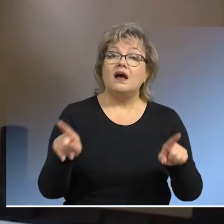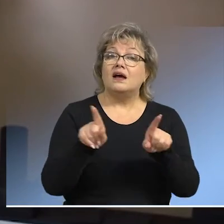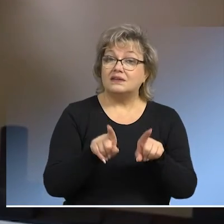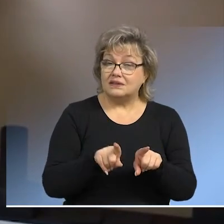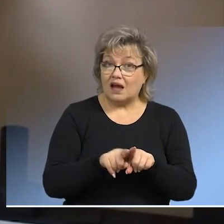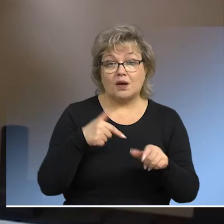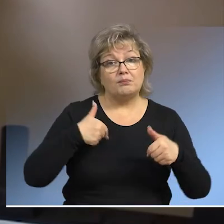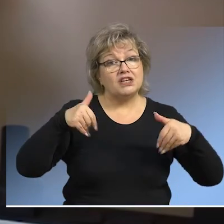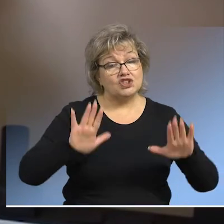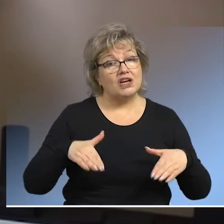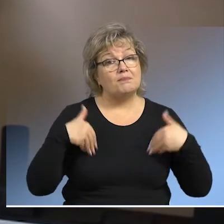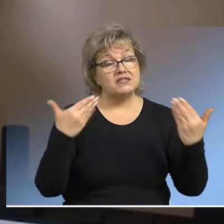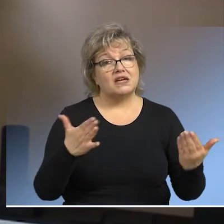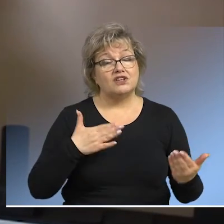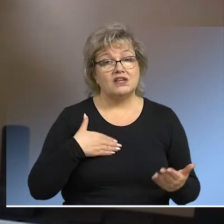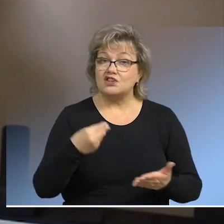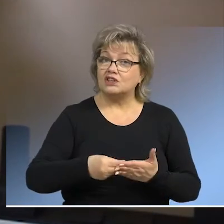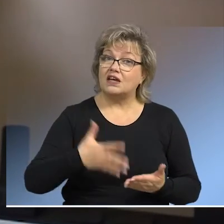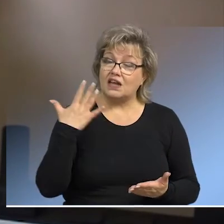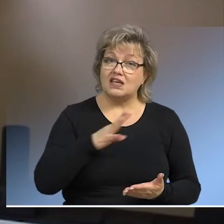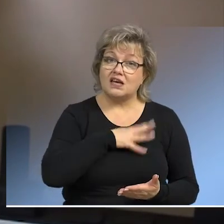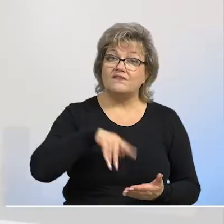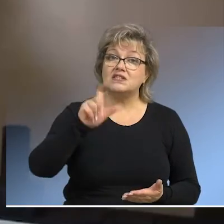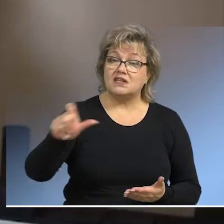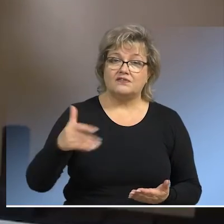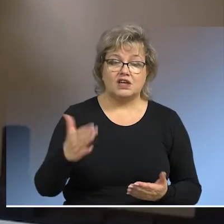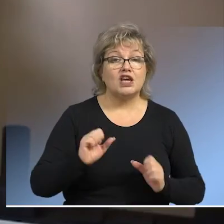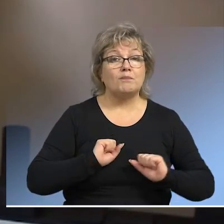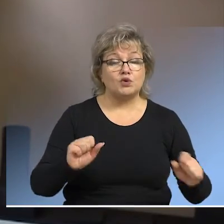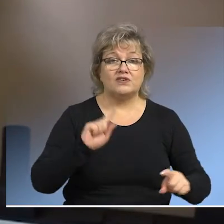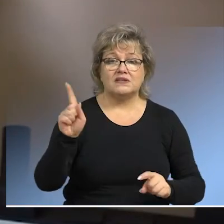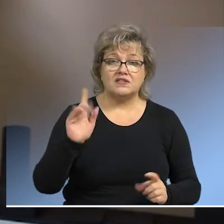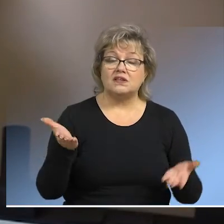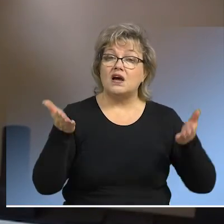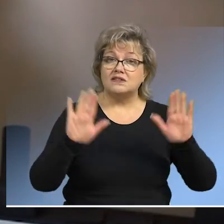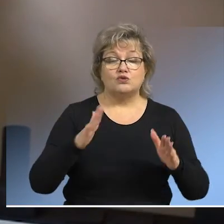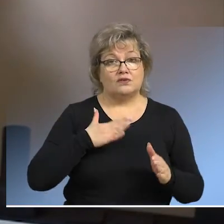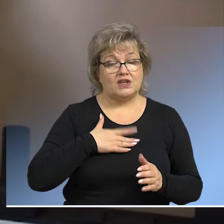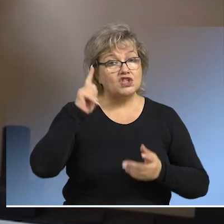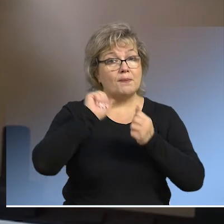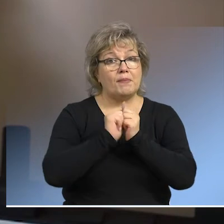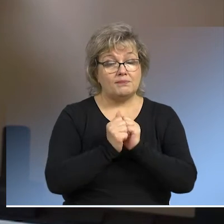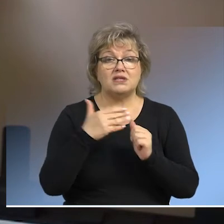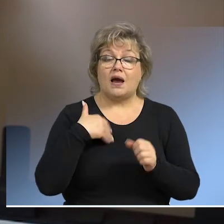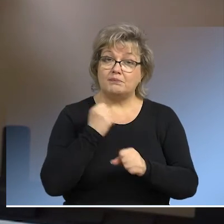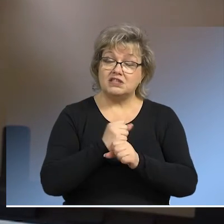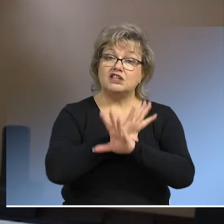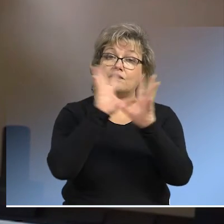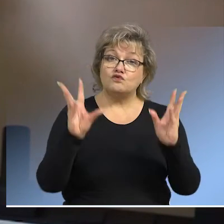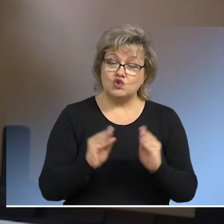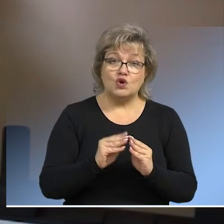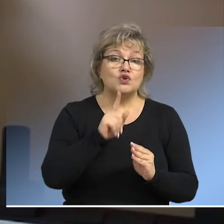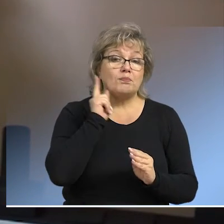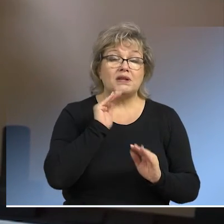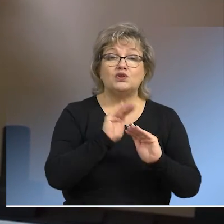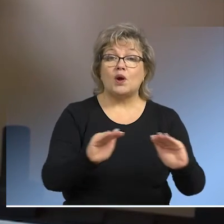Таким образом, мы решили поздравить наших дорогих ветеранов. Их подвиги всегда останутся в нашей памяти, а мы сделаем все,